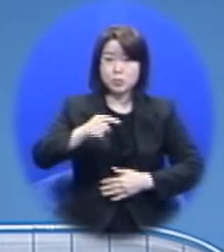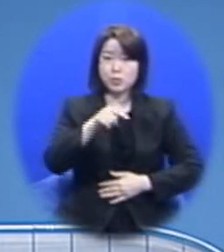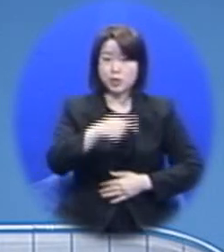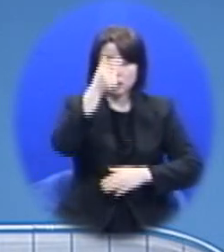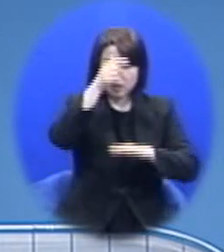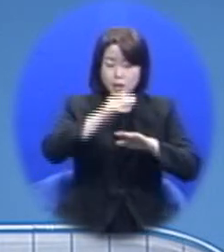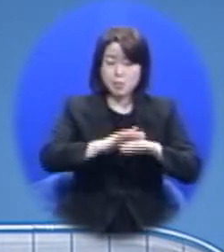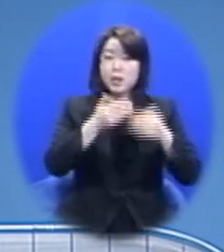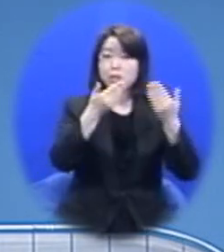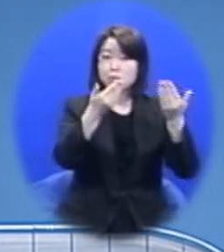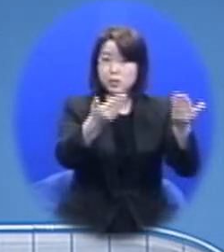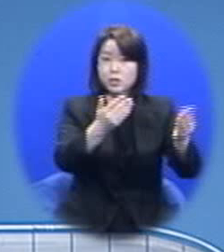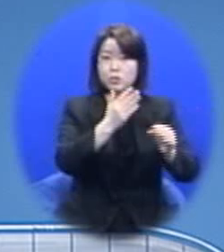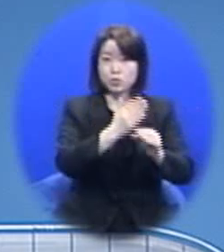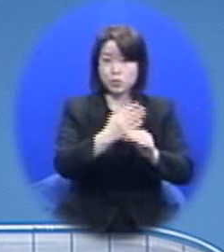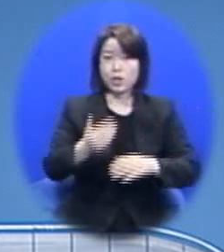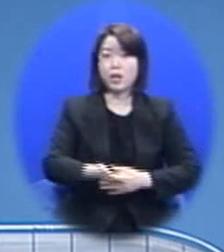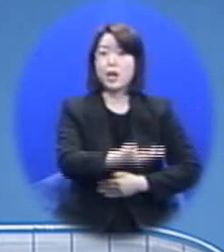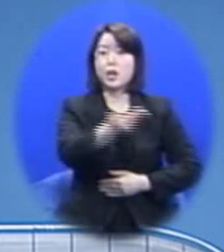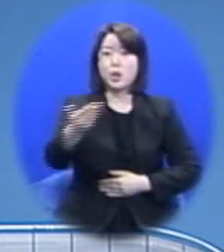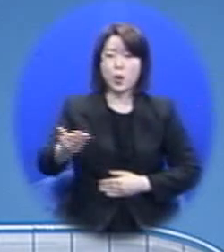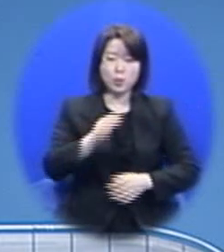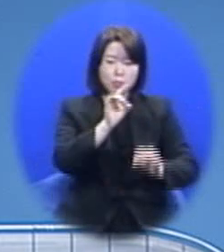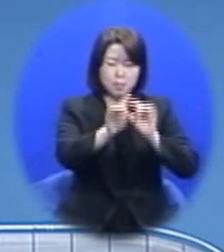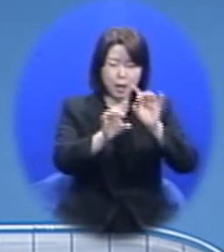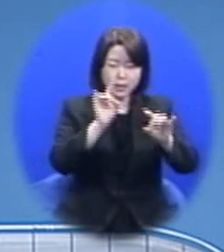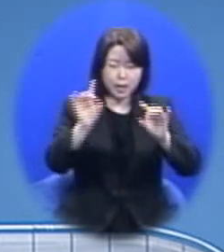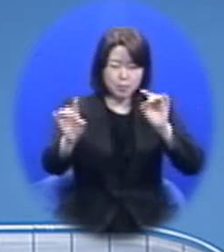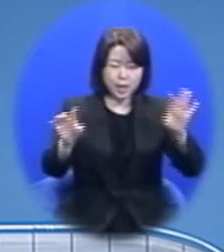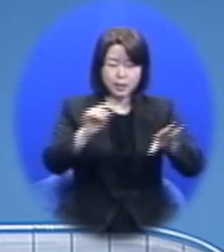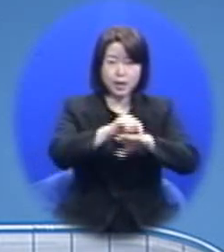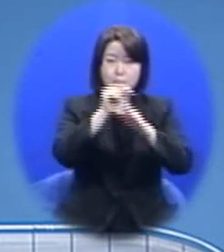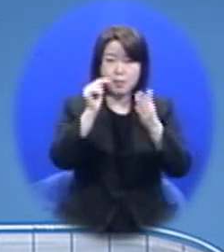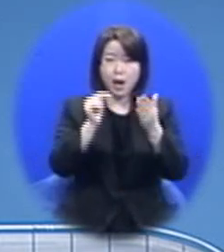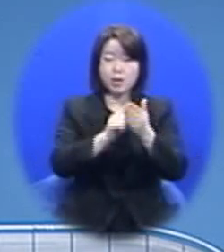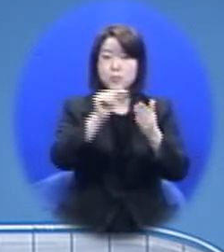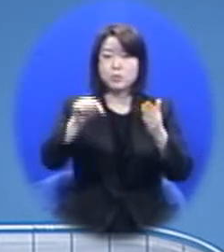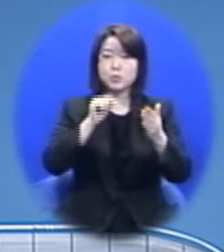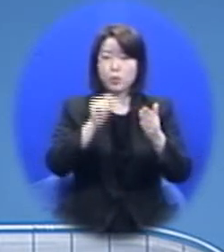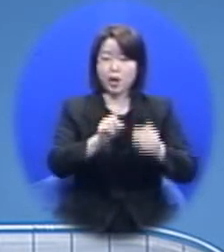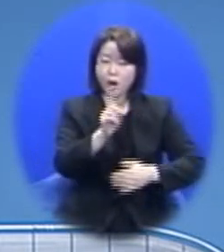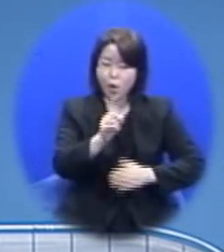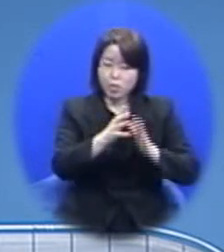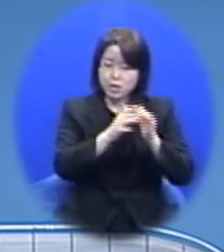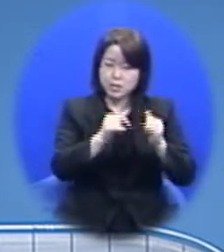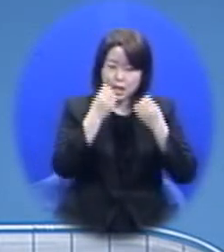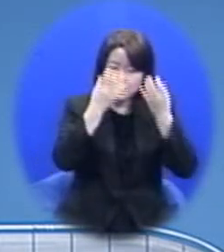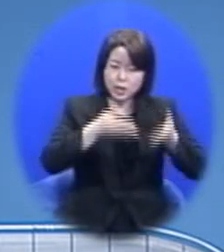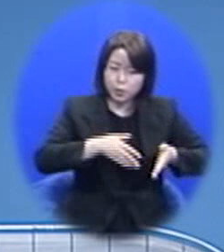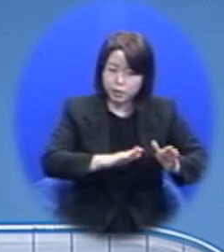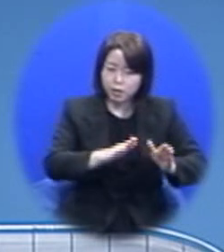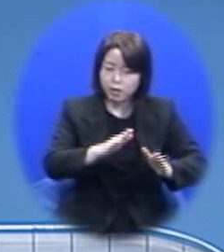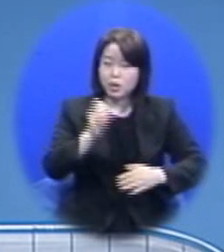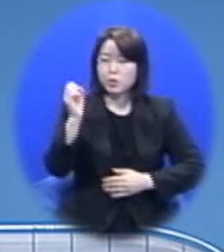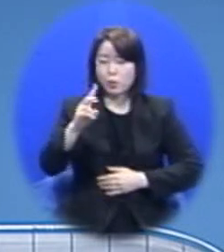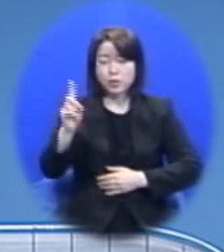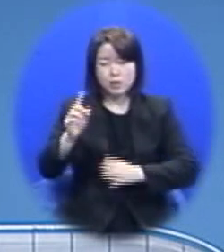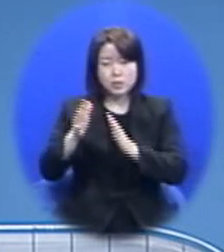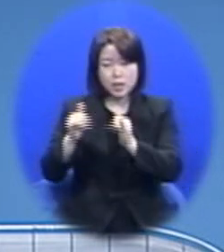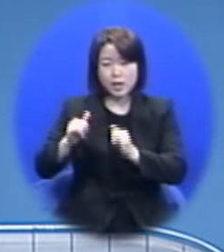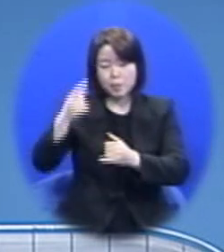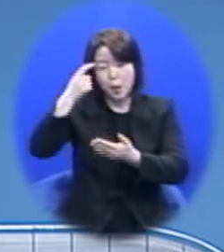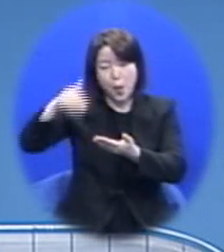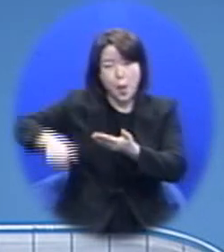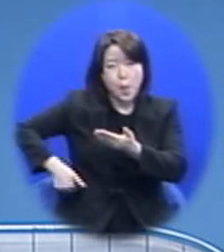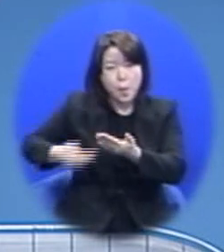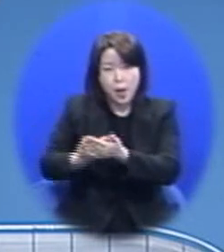드리는 중에 여러분들 각자의 마음속에 어떤 사람에게는 회심과 어떤 사람에게는 회개의 역살,